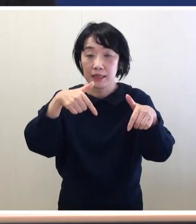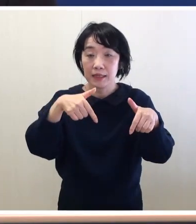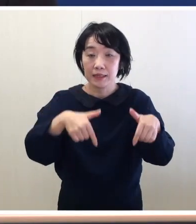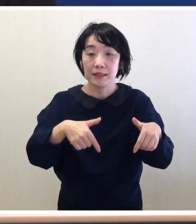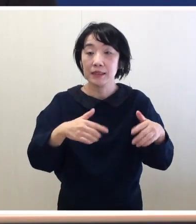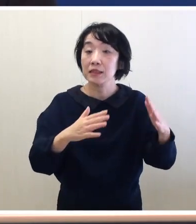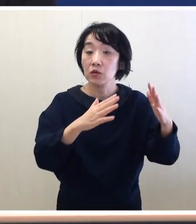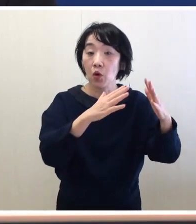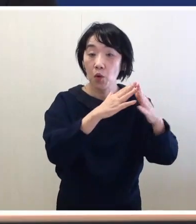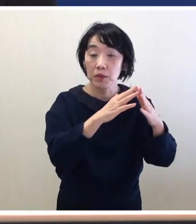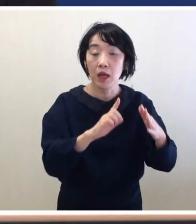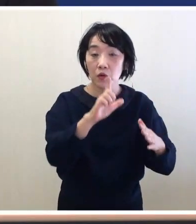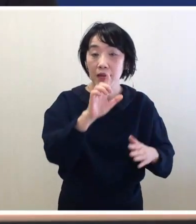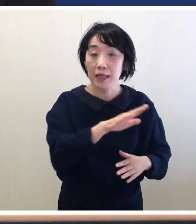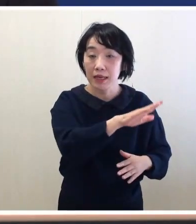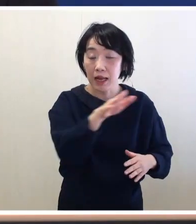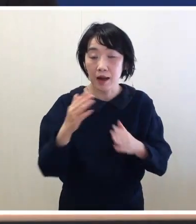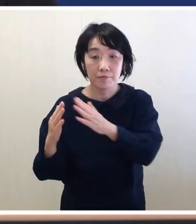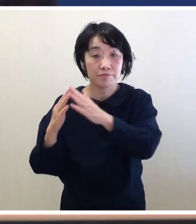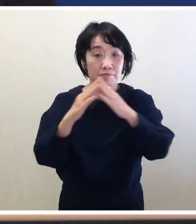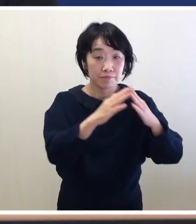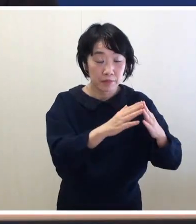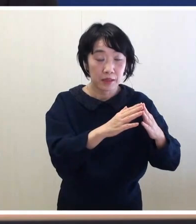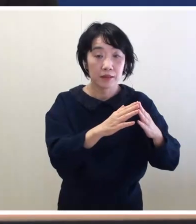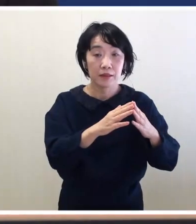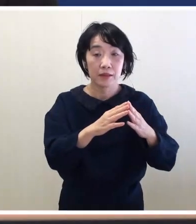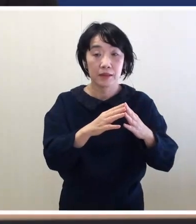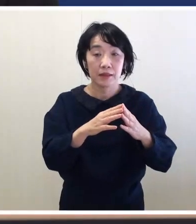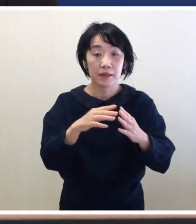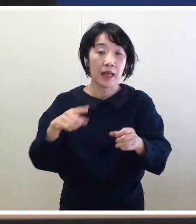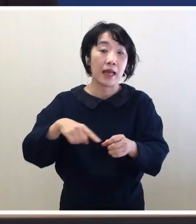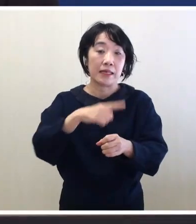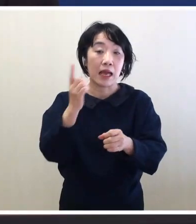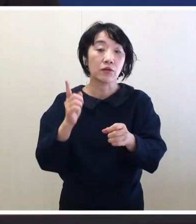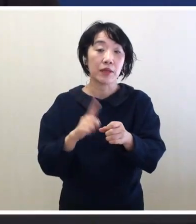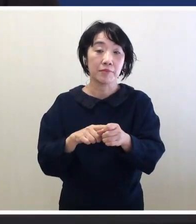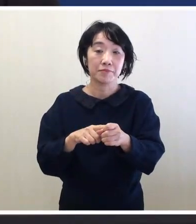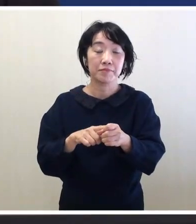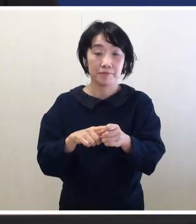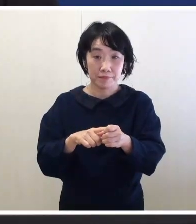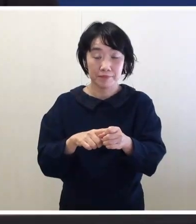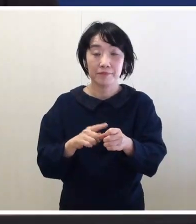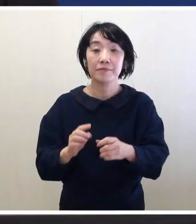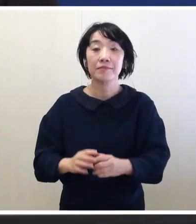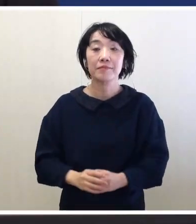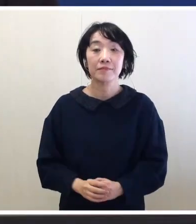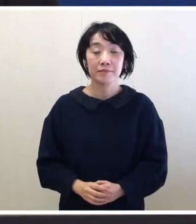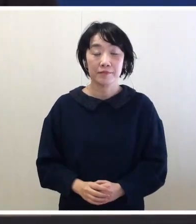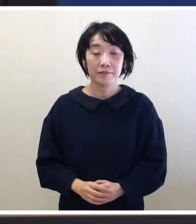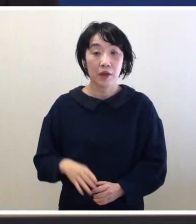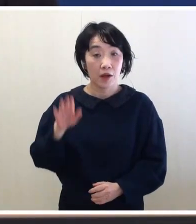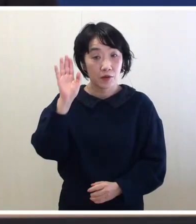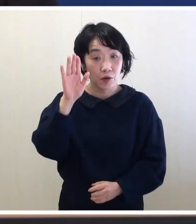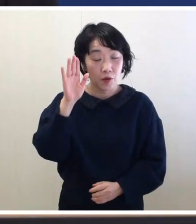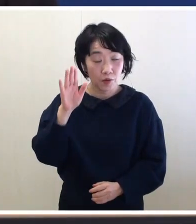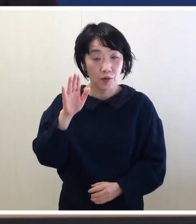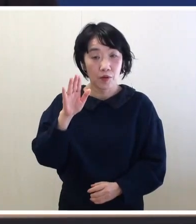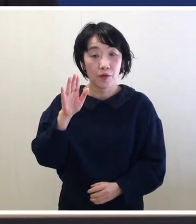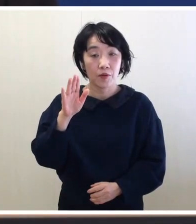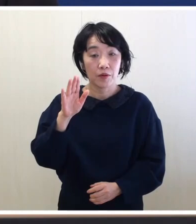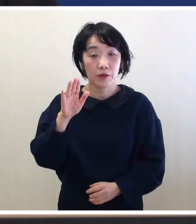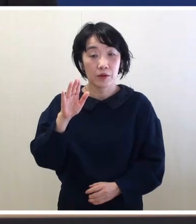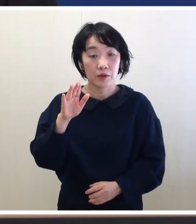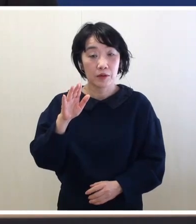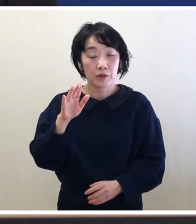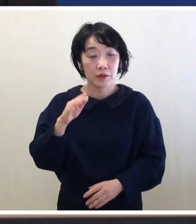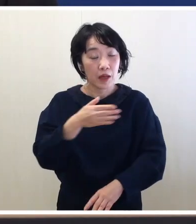から西宮の上ヶ原へ移転してちょうど100年になります。